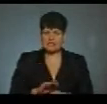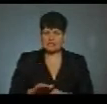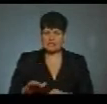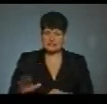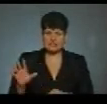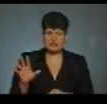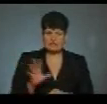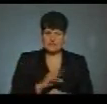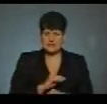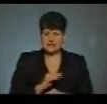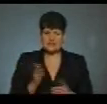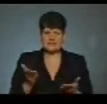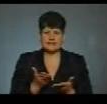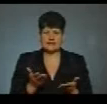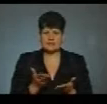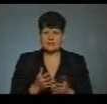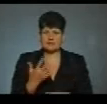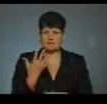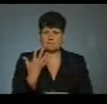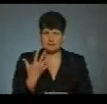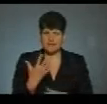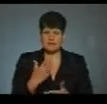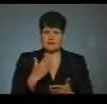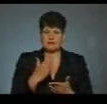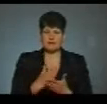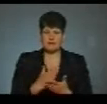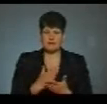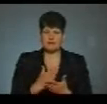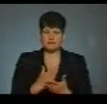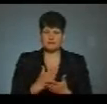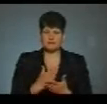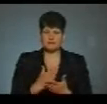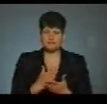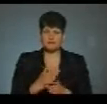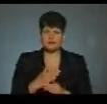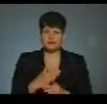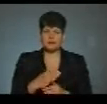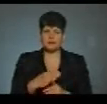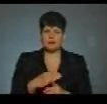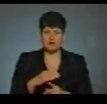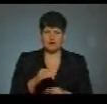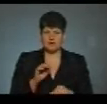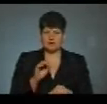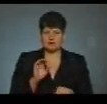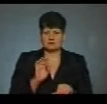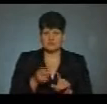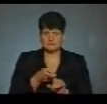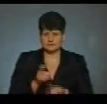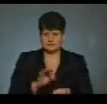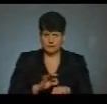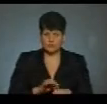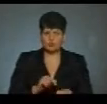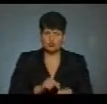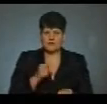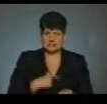всі, які 5 мають плюс на коронавірус, почувають себе добре.